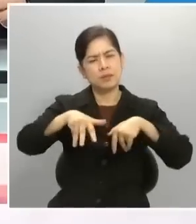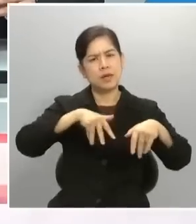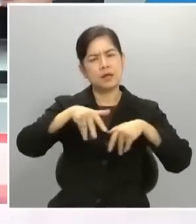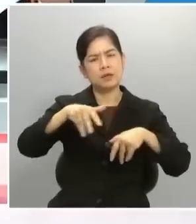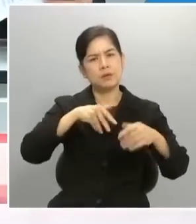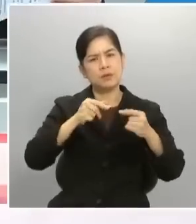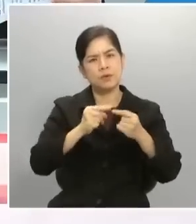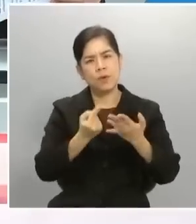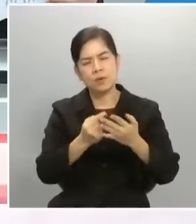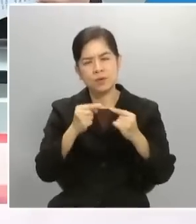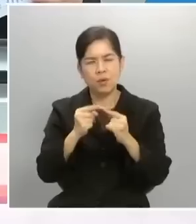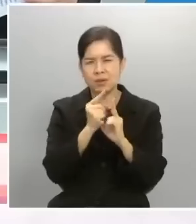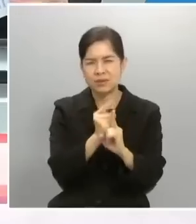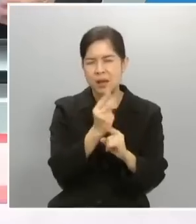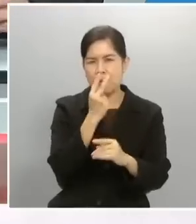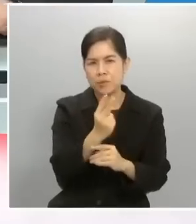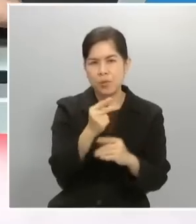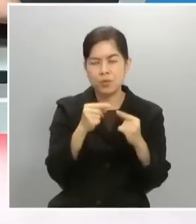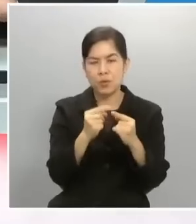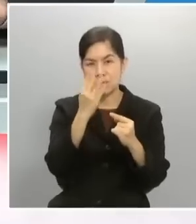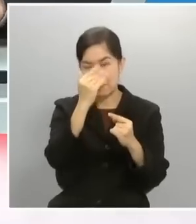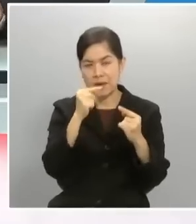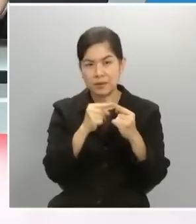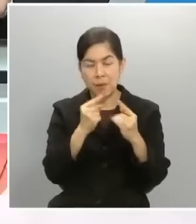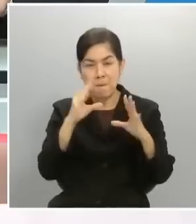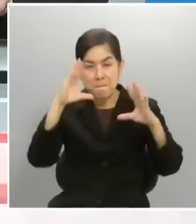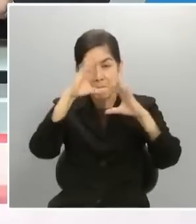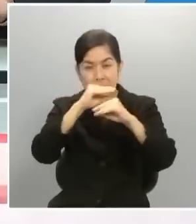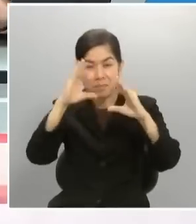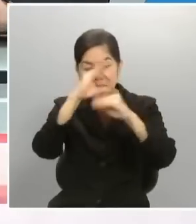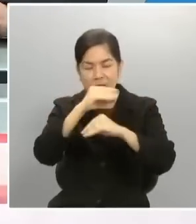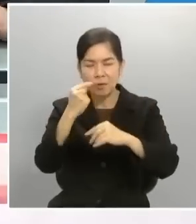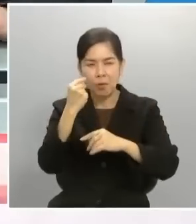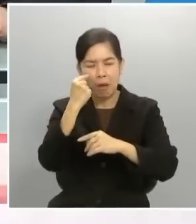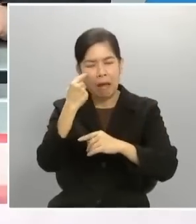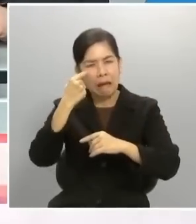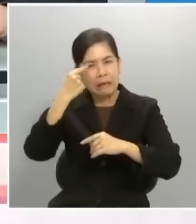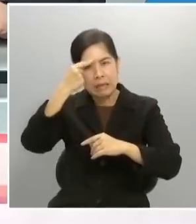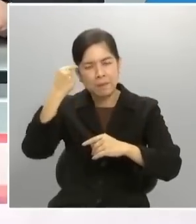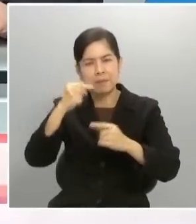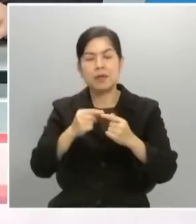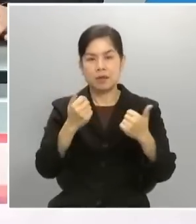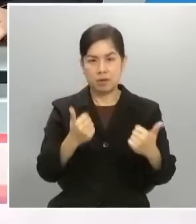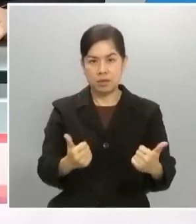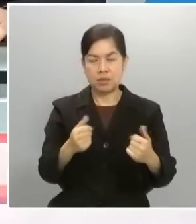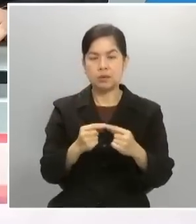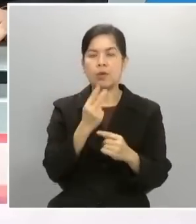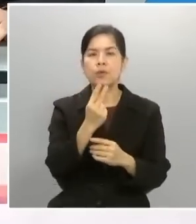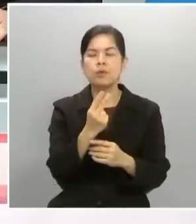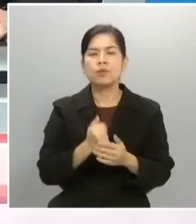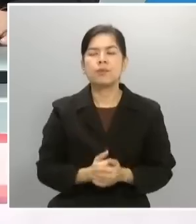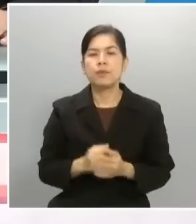อดตาหลับขับตานอนตาเนี่ยคล้ำกันเป็นหลายๆวันแล้วนะฮะเรื่องนี้ยังไม่จบคุณผู้ชมครับเรื่องราวของคุณดิว